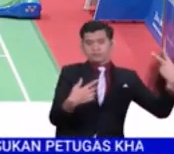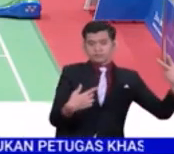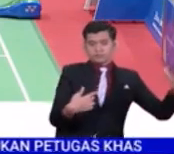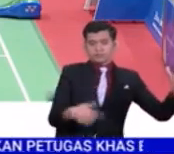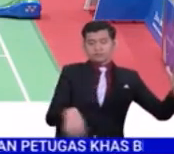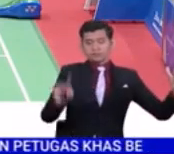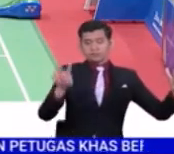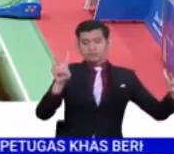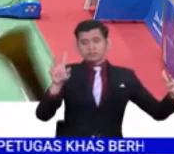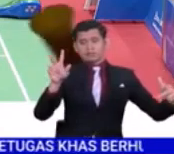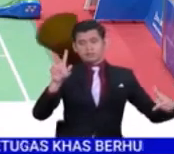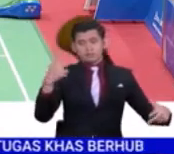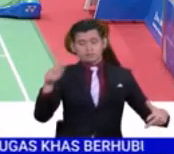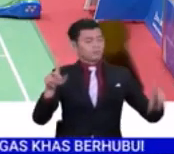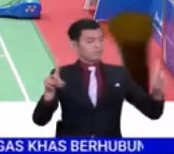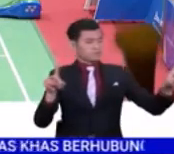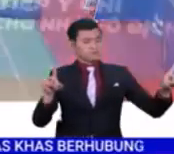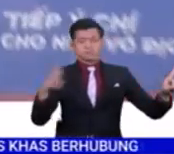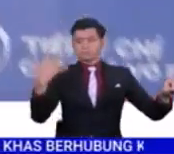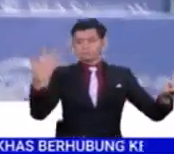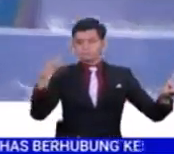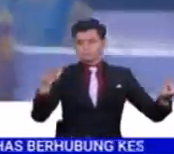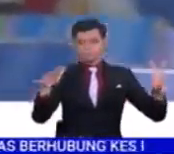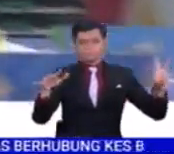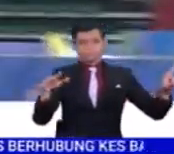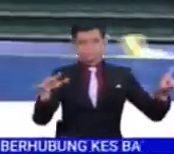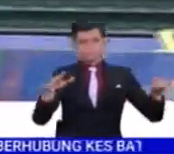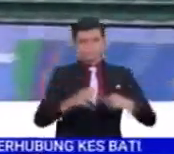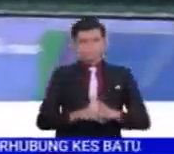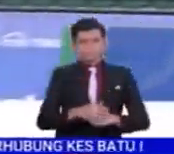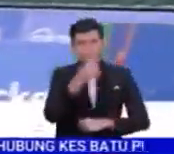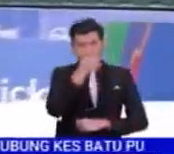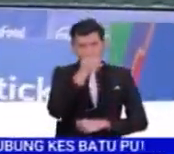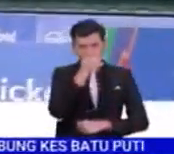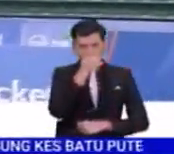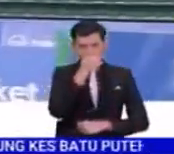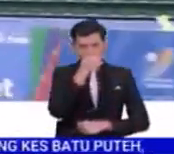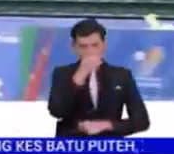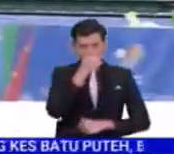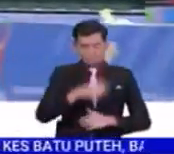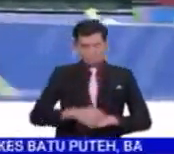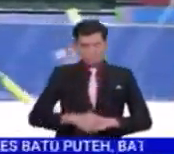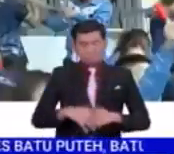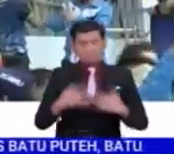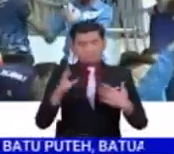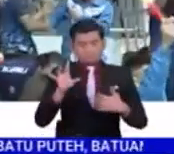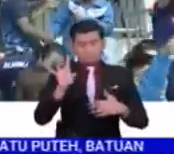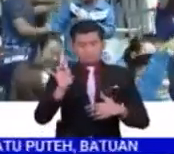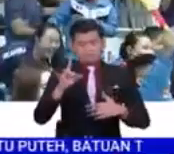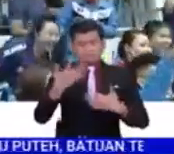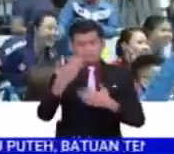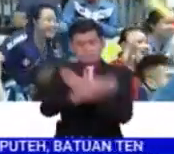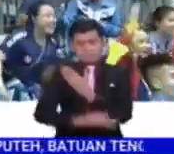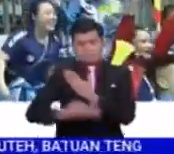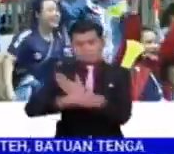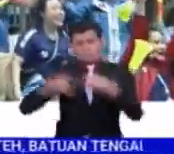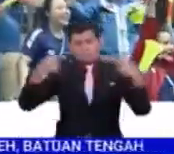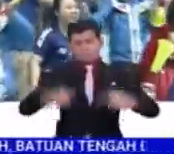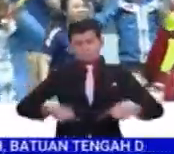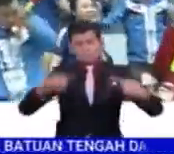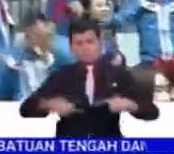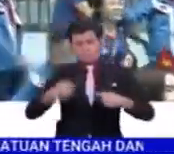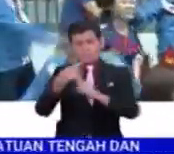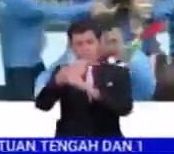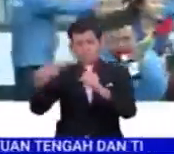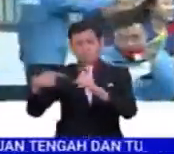1371 1521 hanyalah panegara bertanding dalam acara berpasukan awalnya peringkat scoo akhir